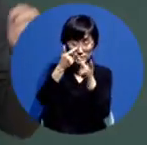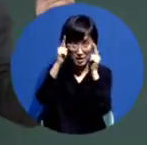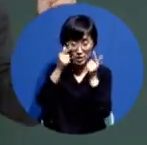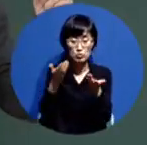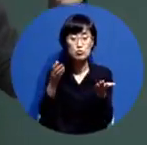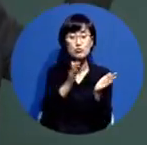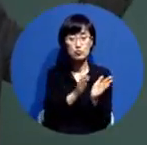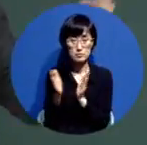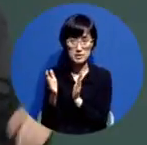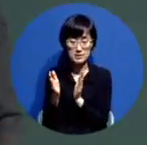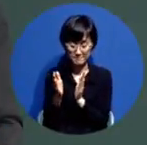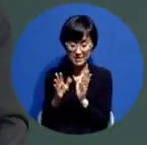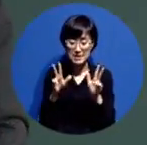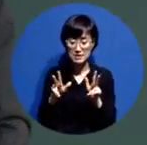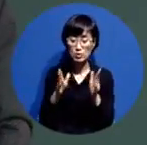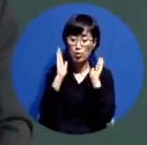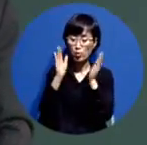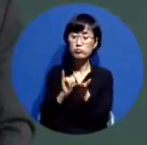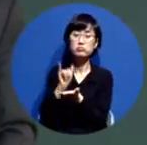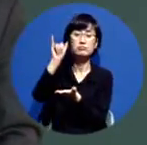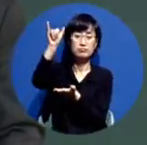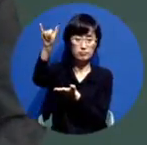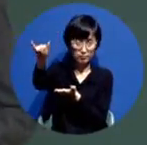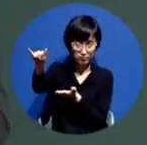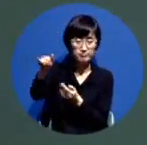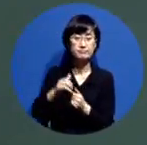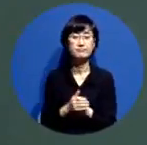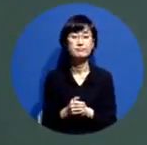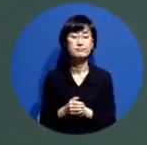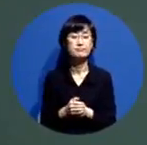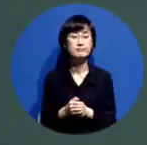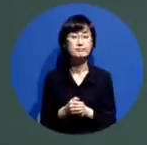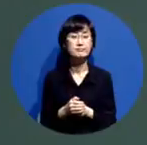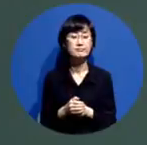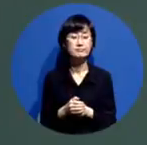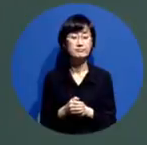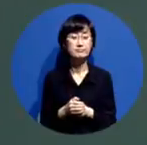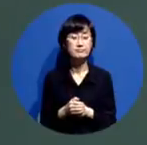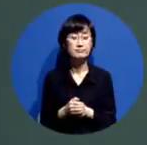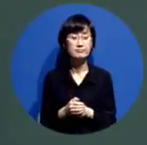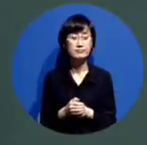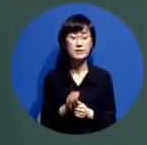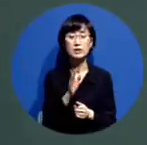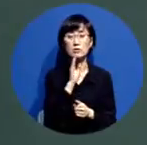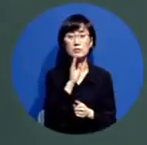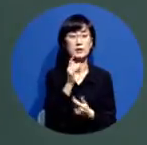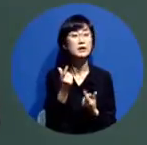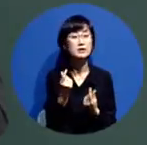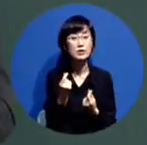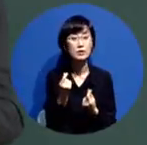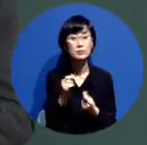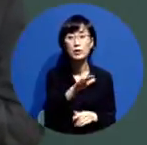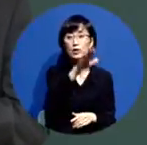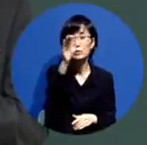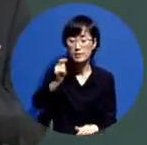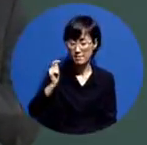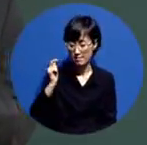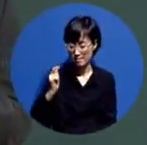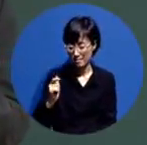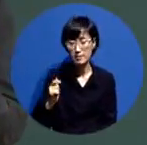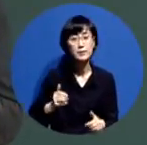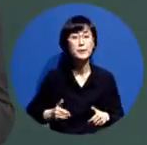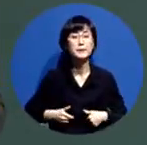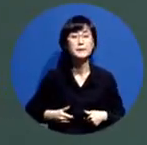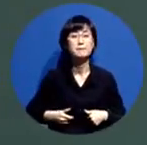외국에 지금 공부하러 가 있습니다. 然后现在去国外读书了. 정말 강해야 되거든요. 我们真的得刚强起来。